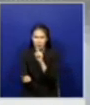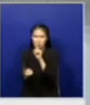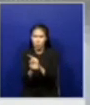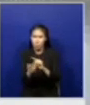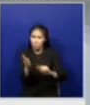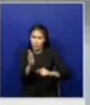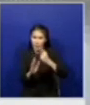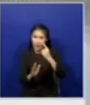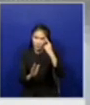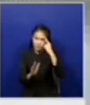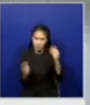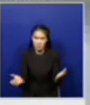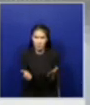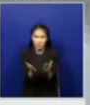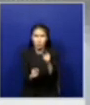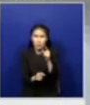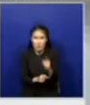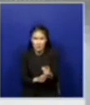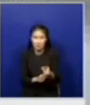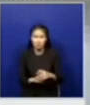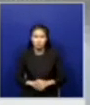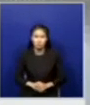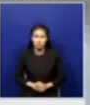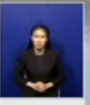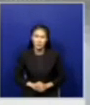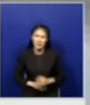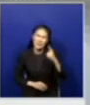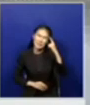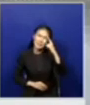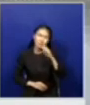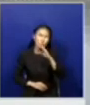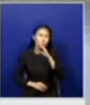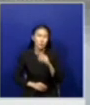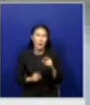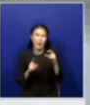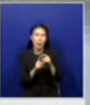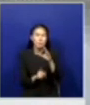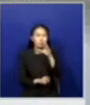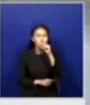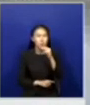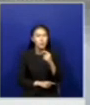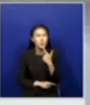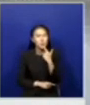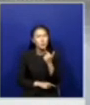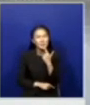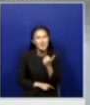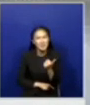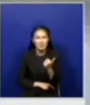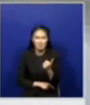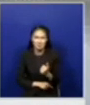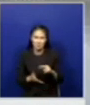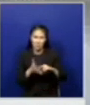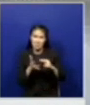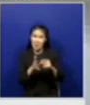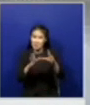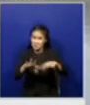สนับสนุนอย่างจริงจังมิใช่เพียงคำพูดที่งดงามสวยหรูประเด็นสำ